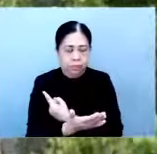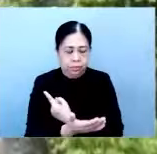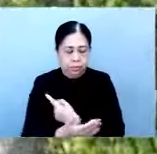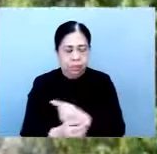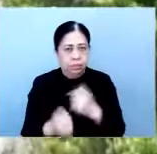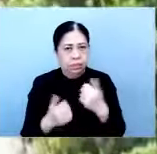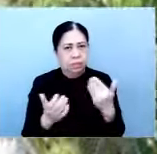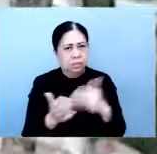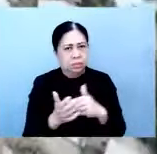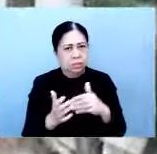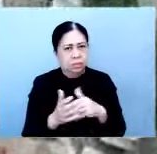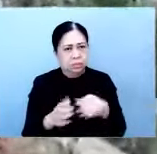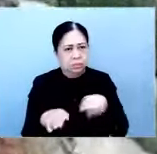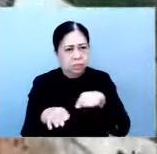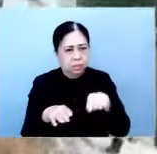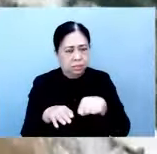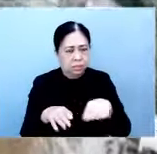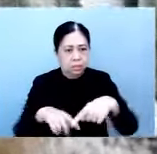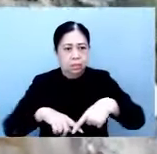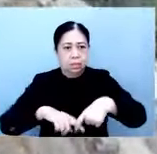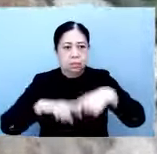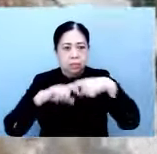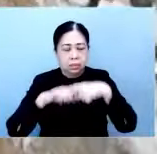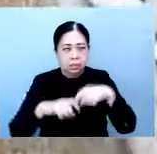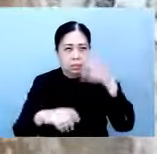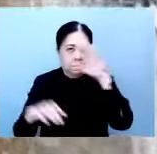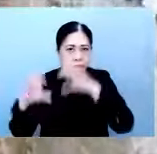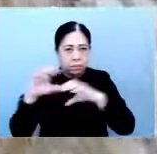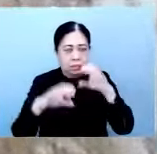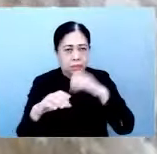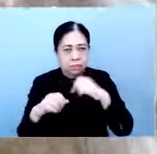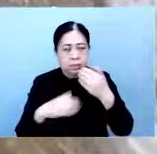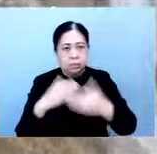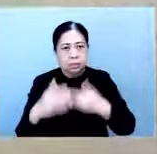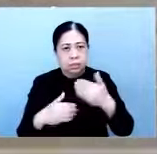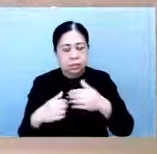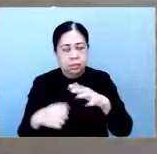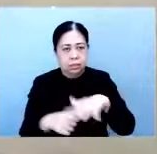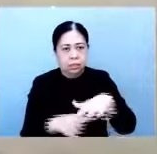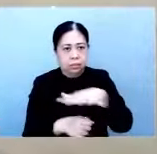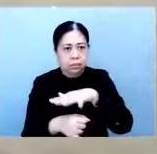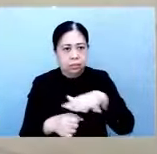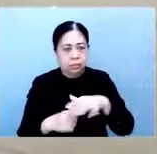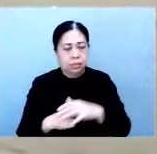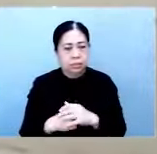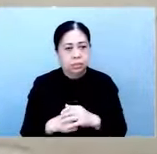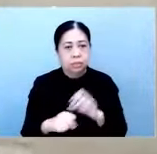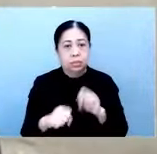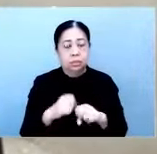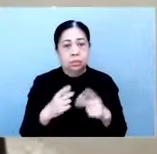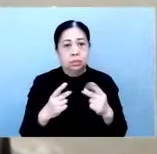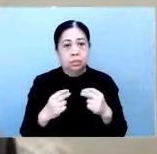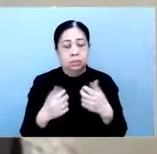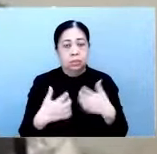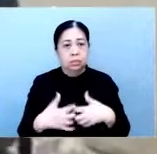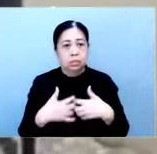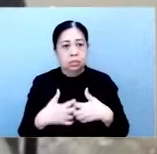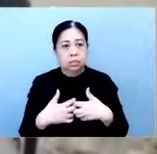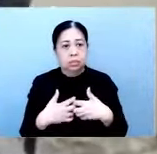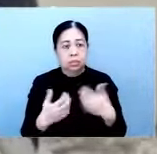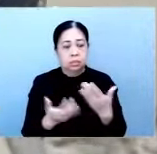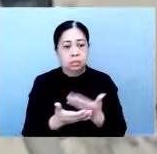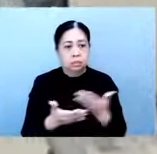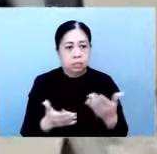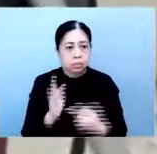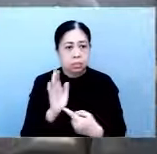mga panibagong bitak, sinuspindi ang search and retrieval operation sa Ground Zero. So, ang ginagamit namin mga equipment is gumagamit kami inilabas